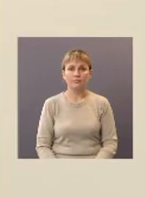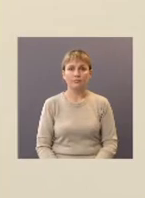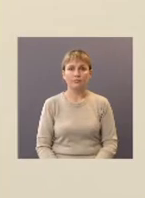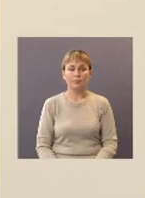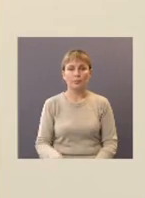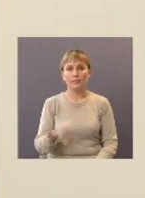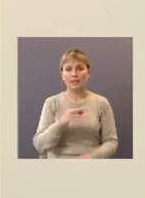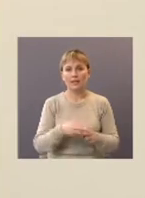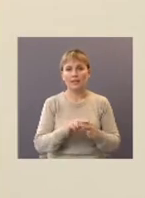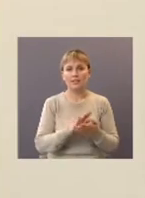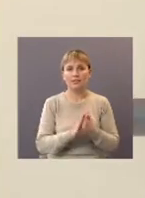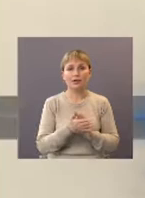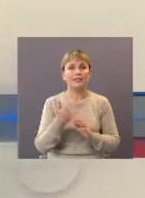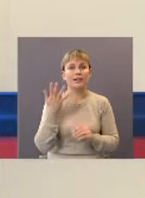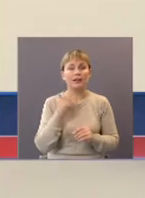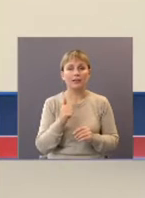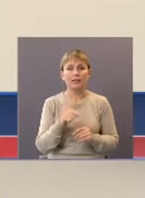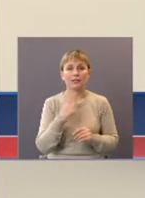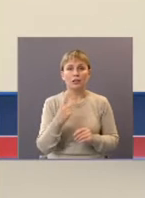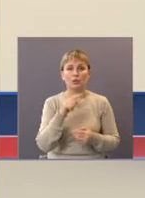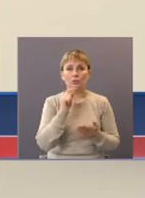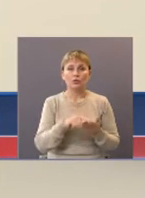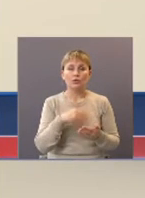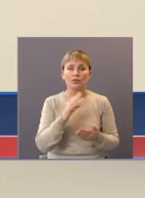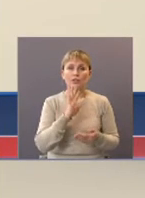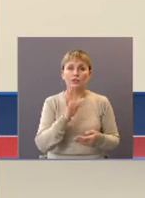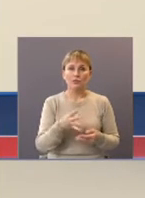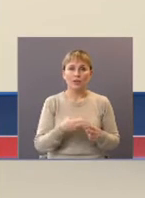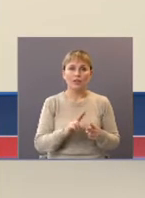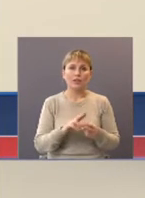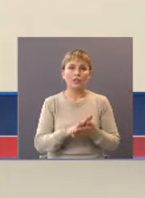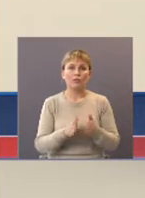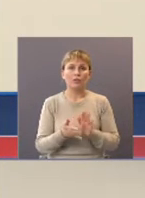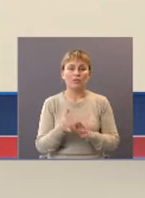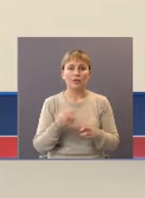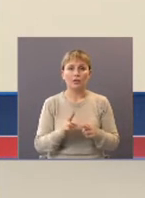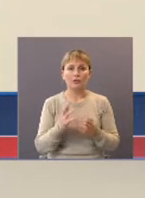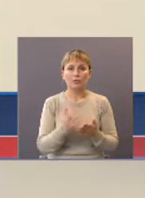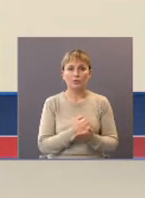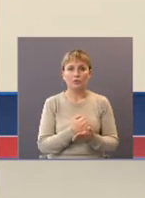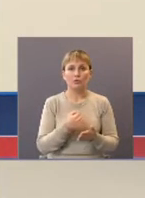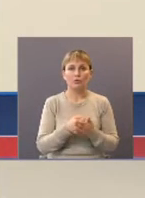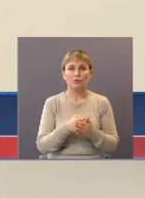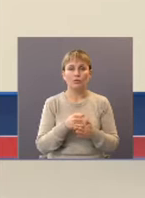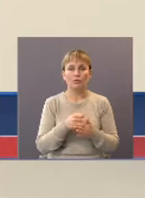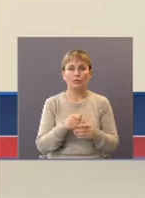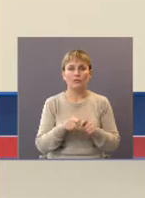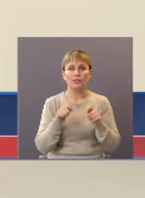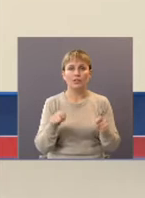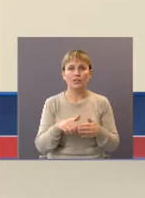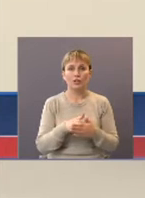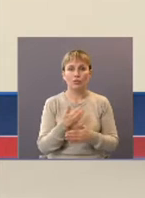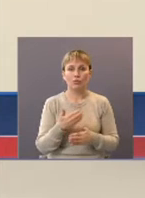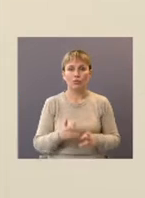Вся эта ситуация, когда за одну курицу давали 4 года, это ситуация, которая складывалась до введения нового